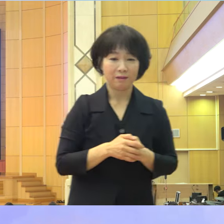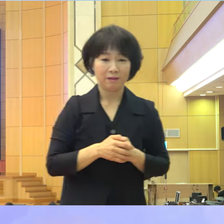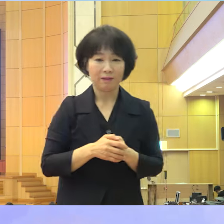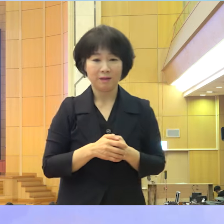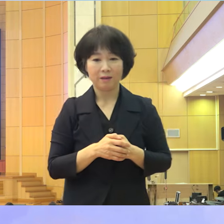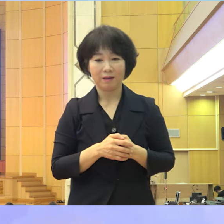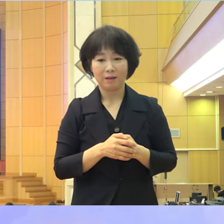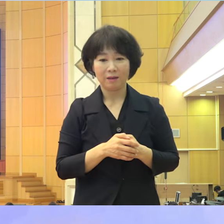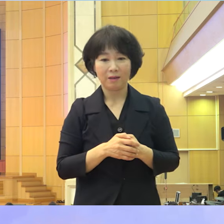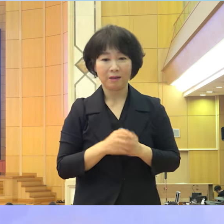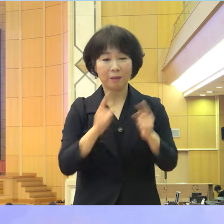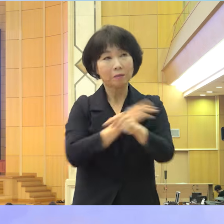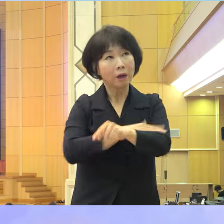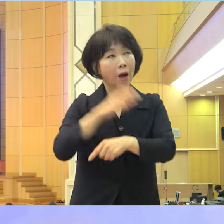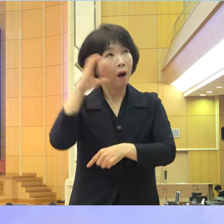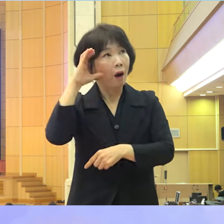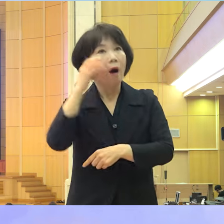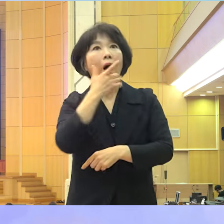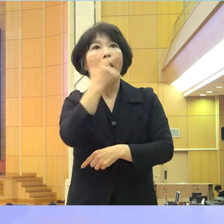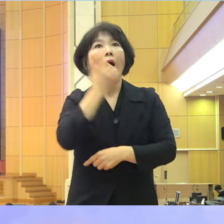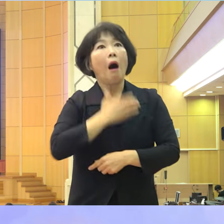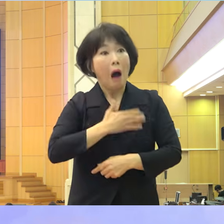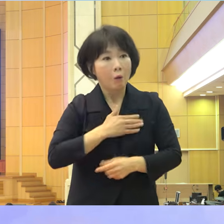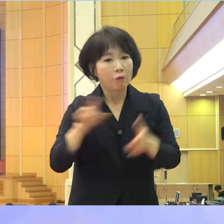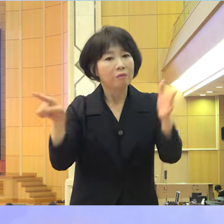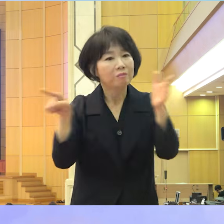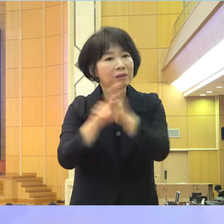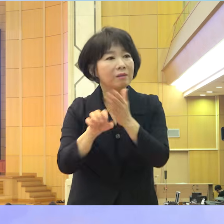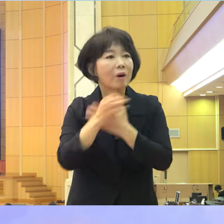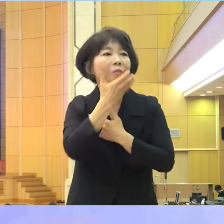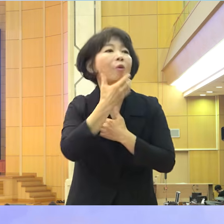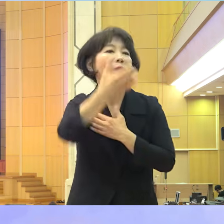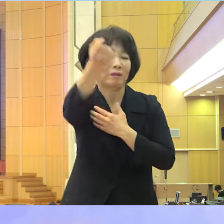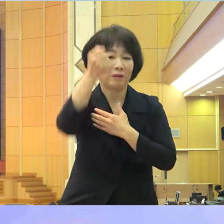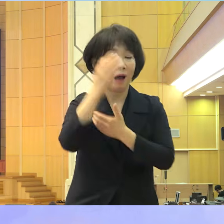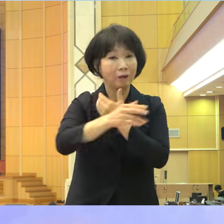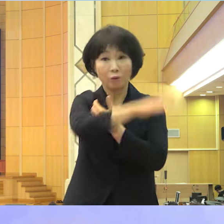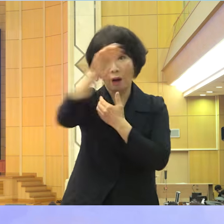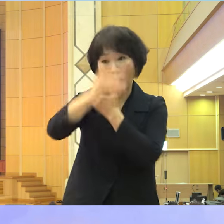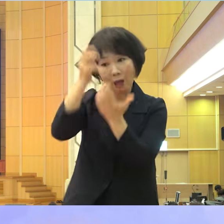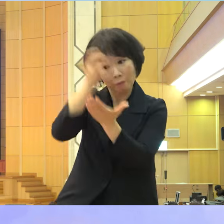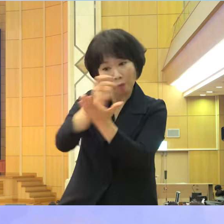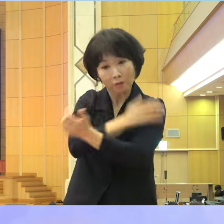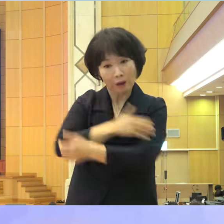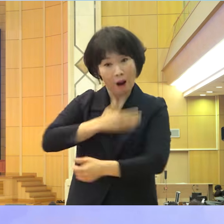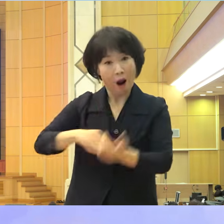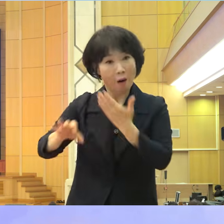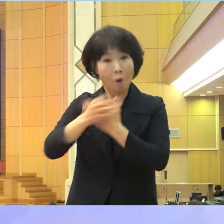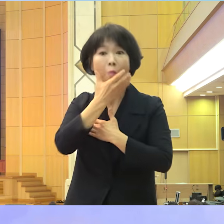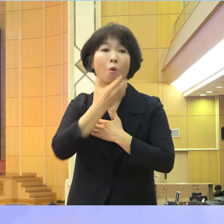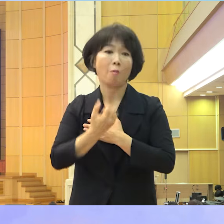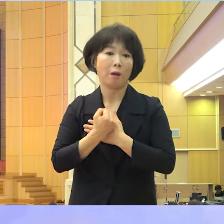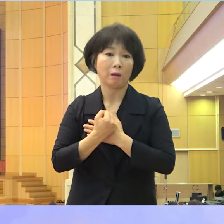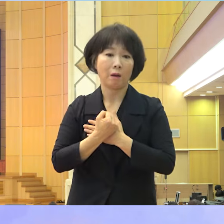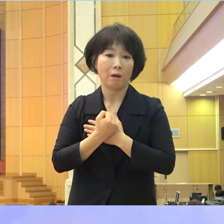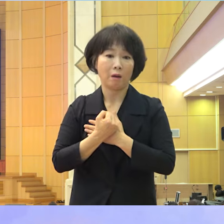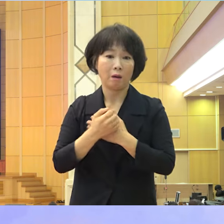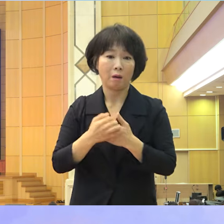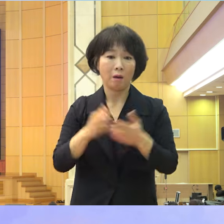좀 알고 믿어. 알면 예수님, 그래서 아까 율법을 알면 복인데 율법을 알지 못하니까 저준